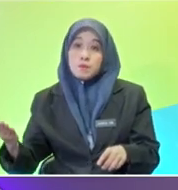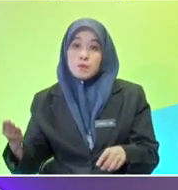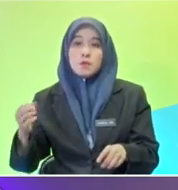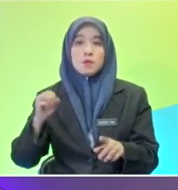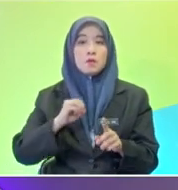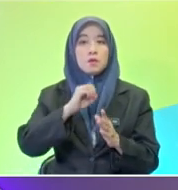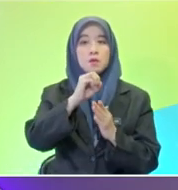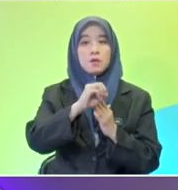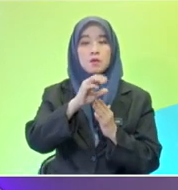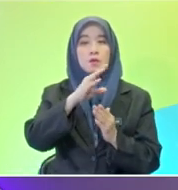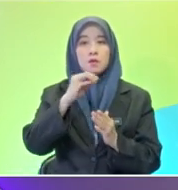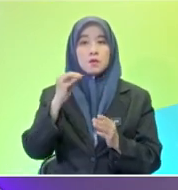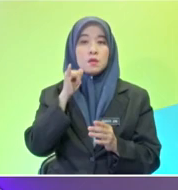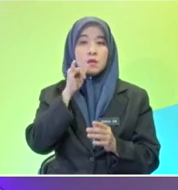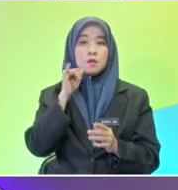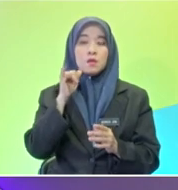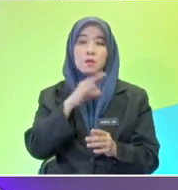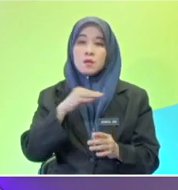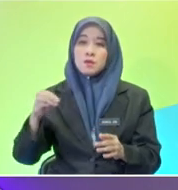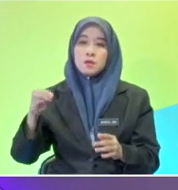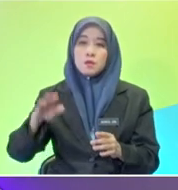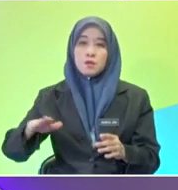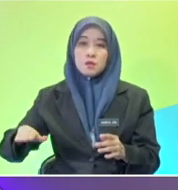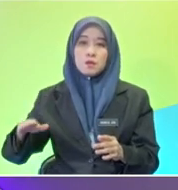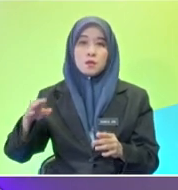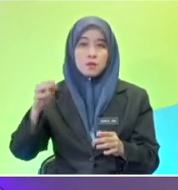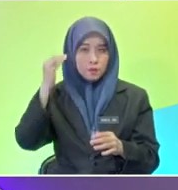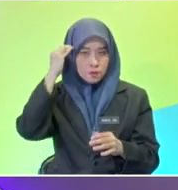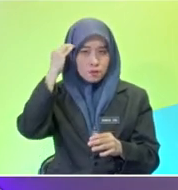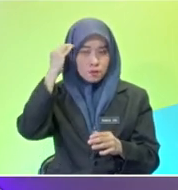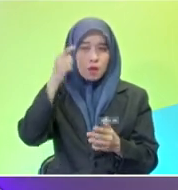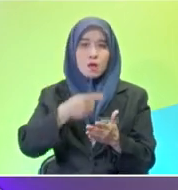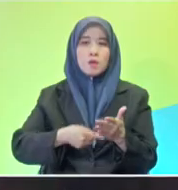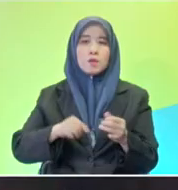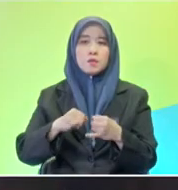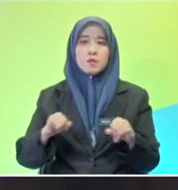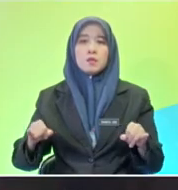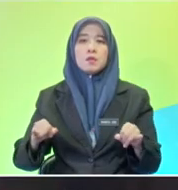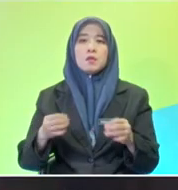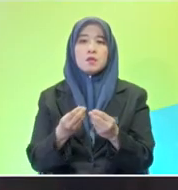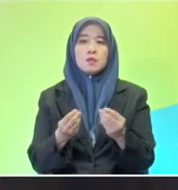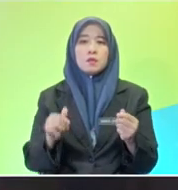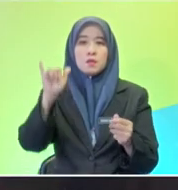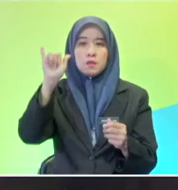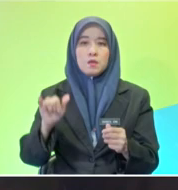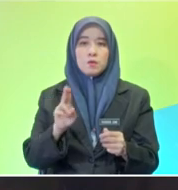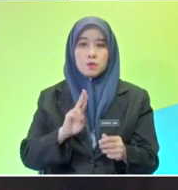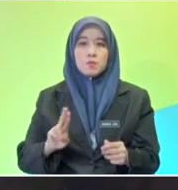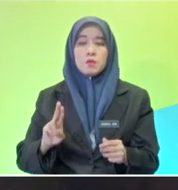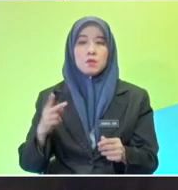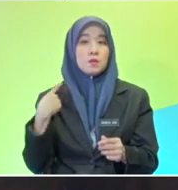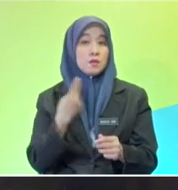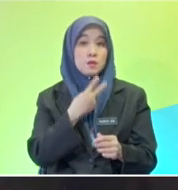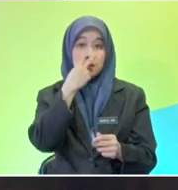Fika dan adik-adik nak tahu tak apakah jenis tanah yang utama? Okey. Okey, baik. Kita tengok slide